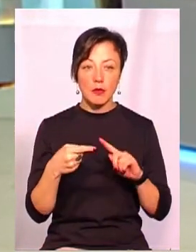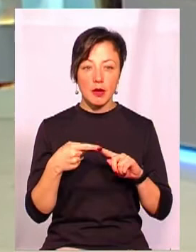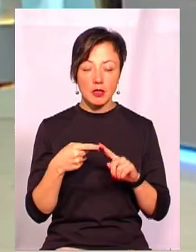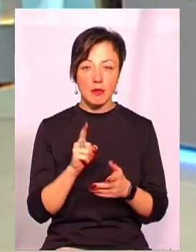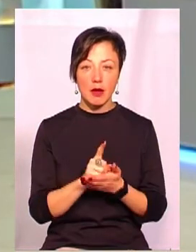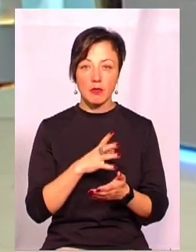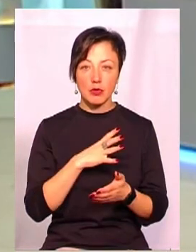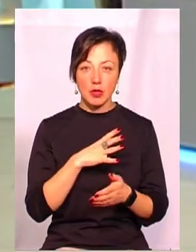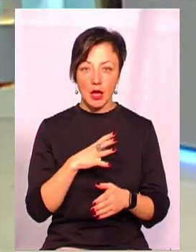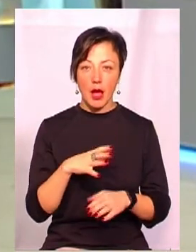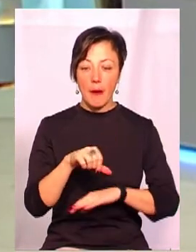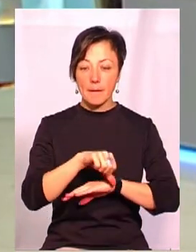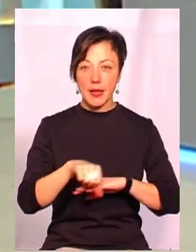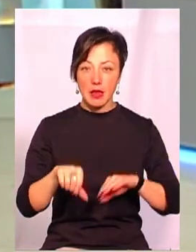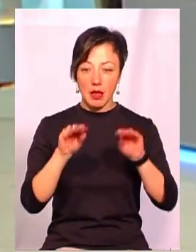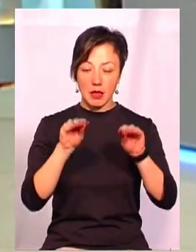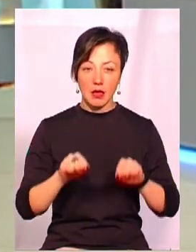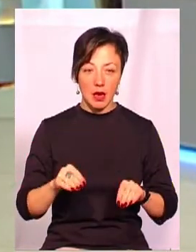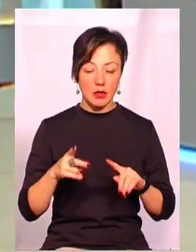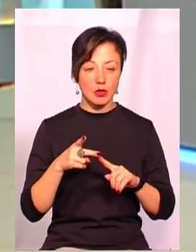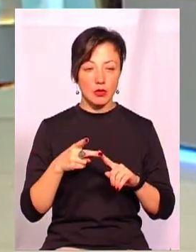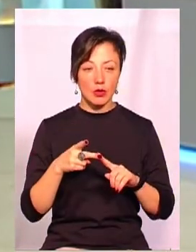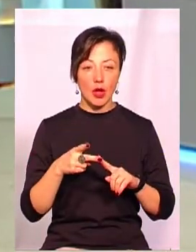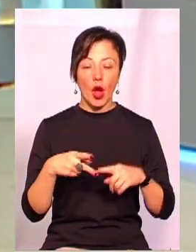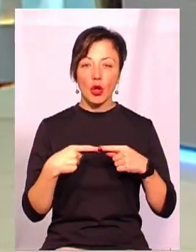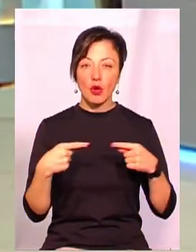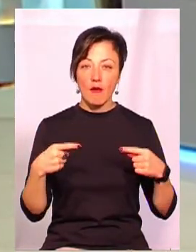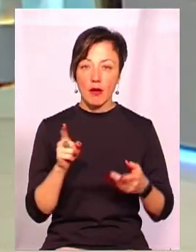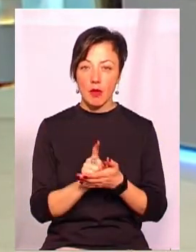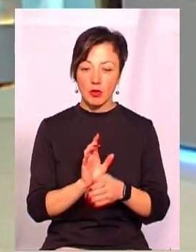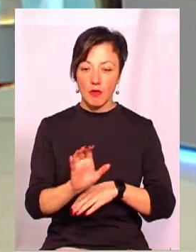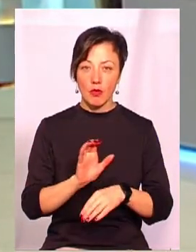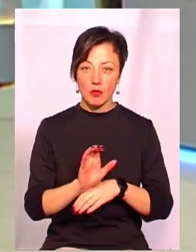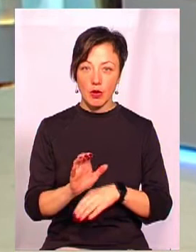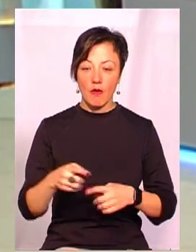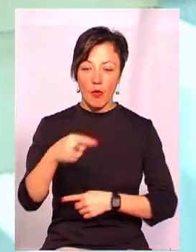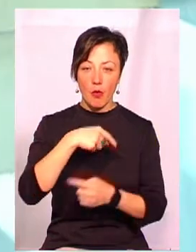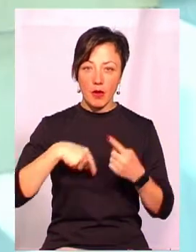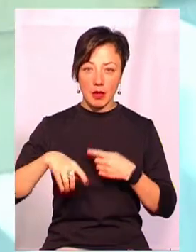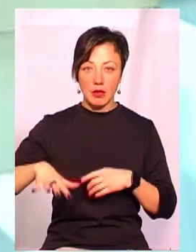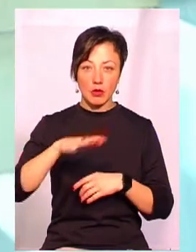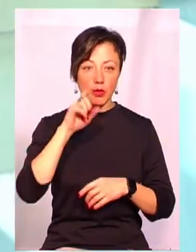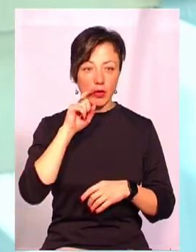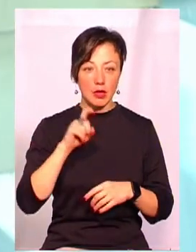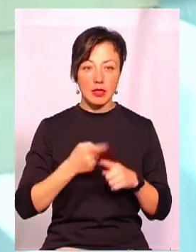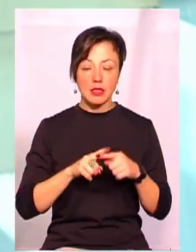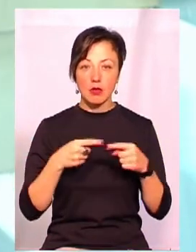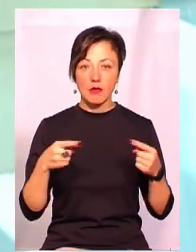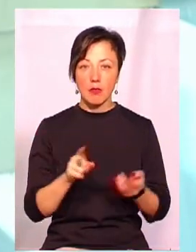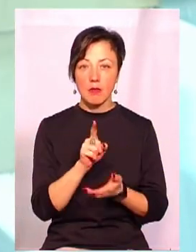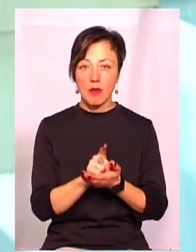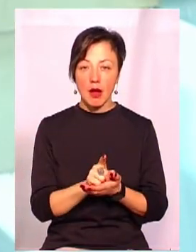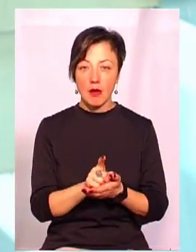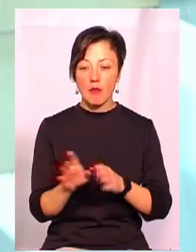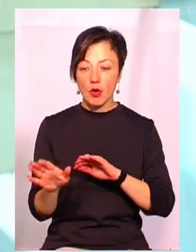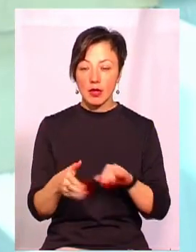перше, має бути митна декларація. Друге, товар має бути випущено в обіг на території України. Цей товар має